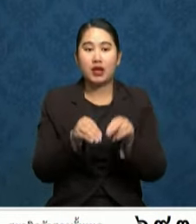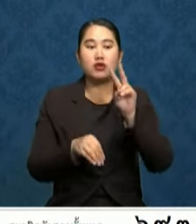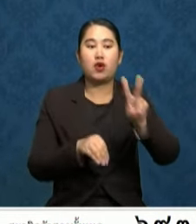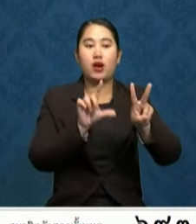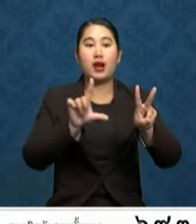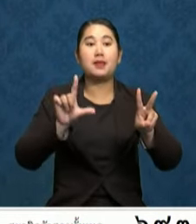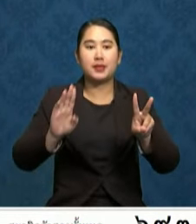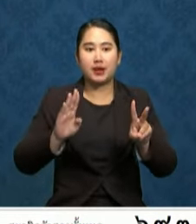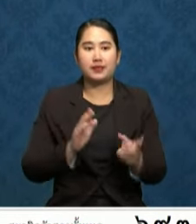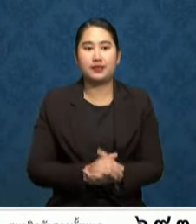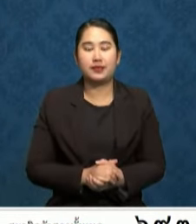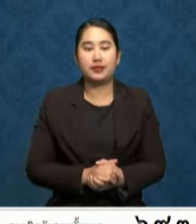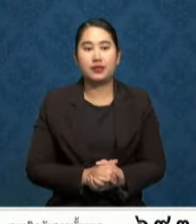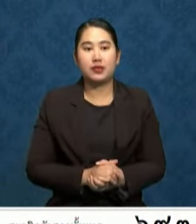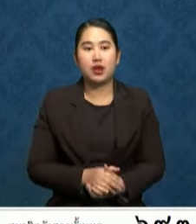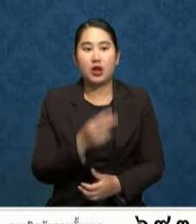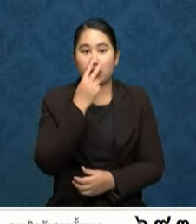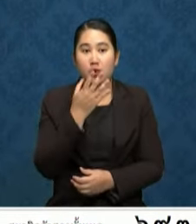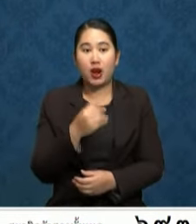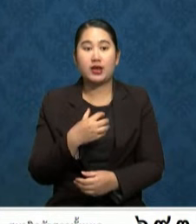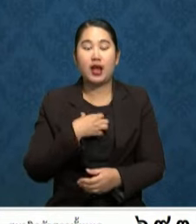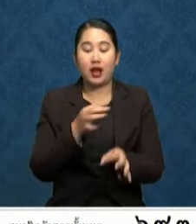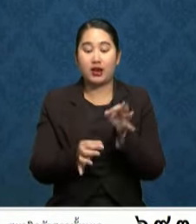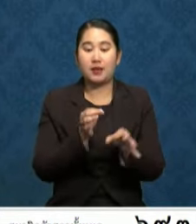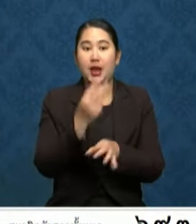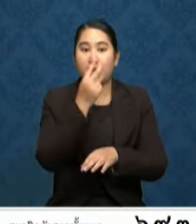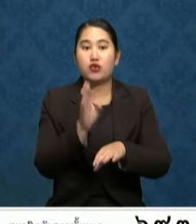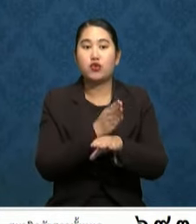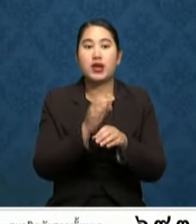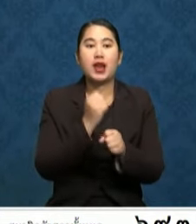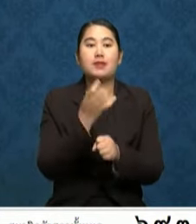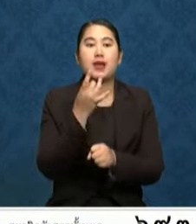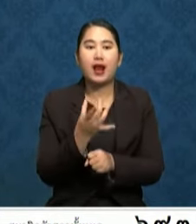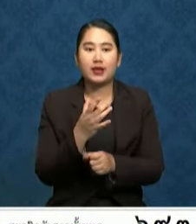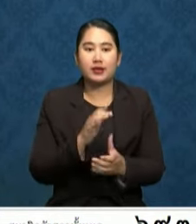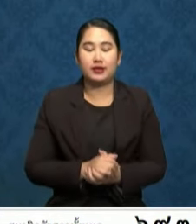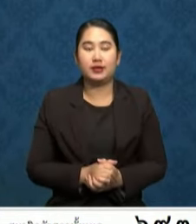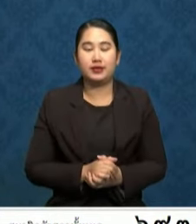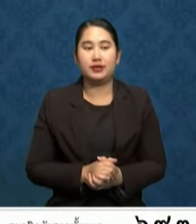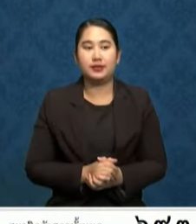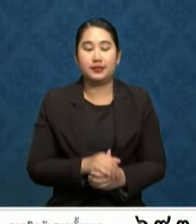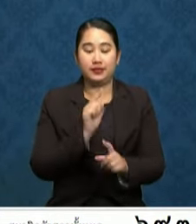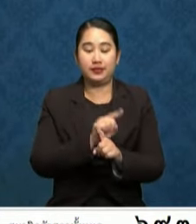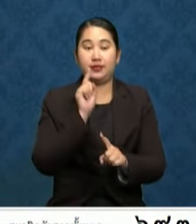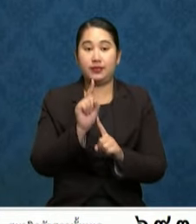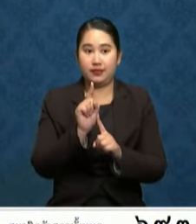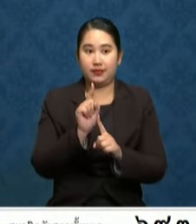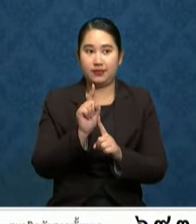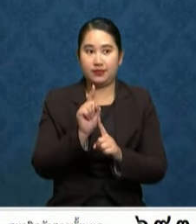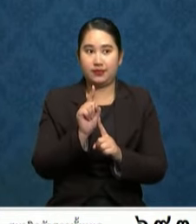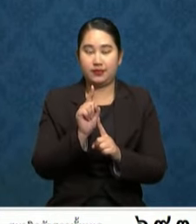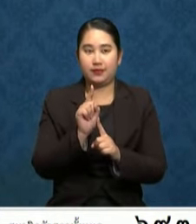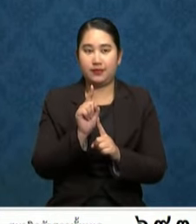บาทนะครับทีนี้เพื่อให้ท่านเห็นนะครับว่ามันเป็นธุรกิจอะไรบ้างอันที่ 1ก็คือเิ